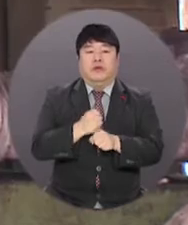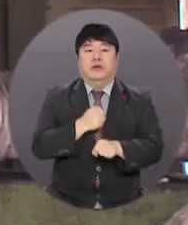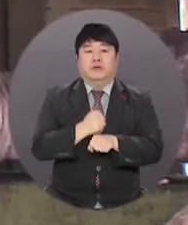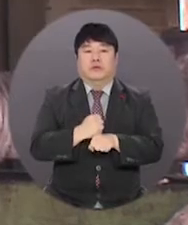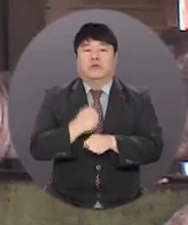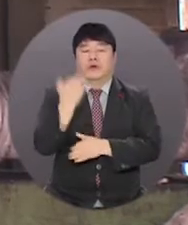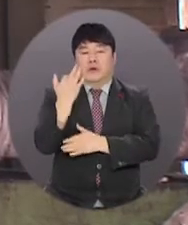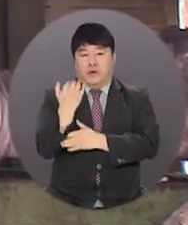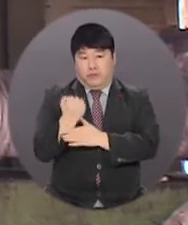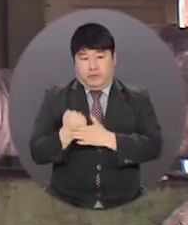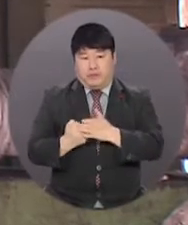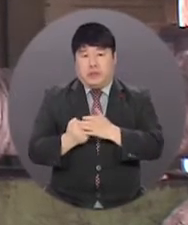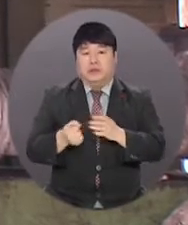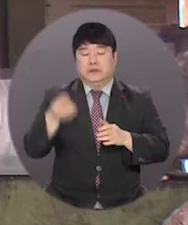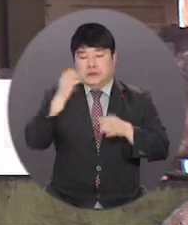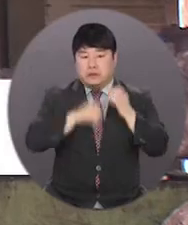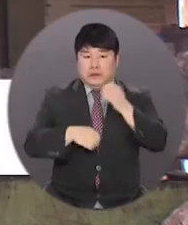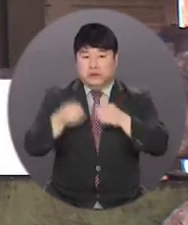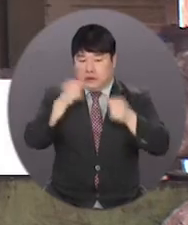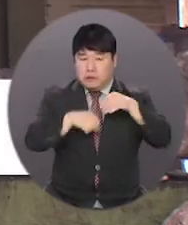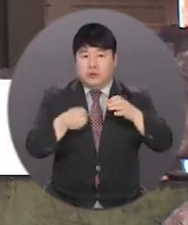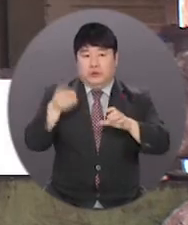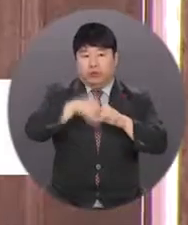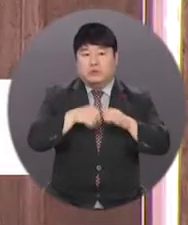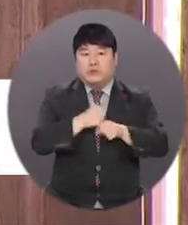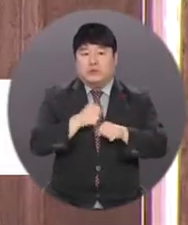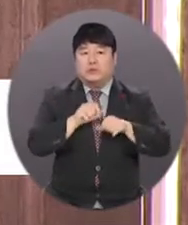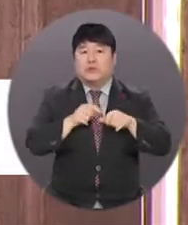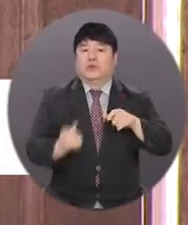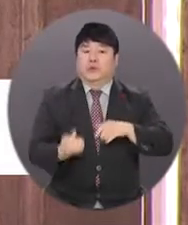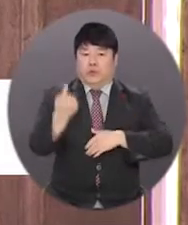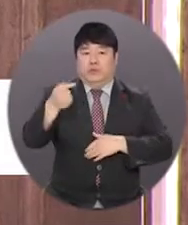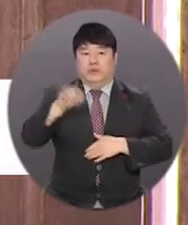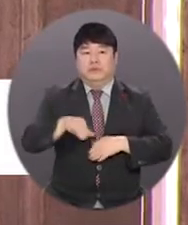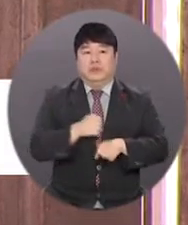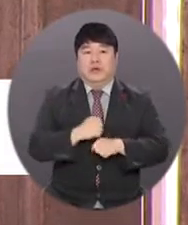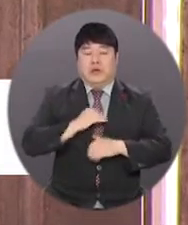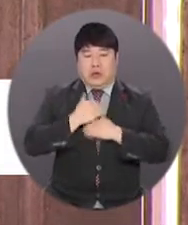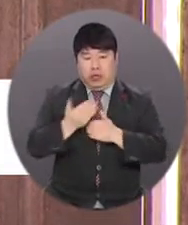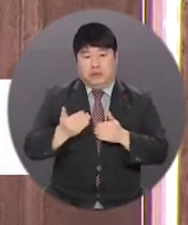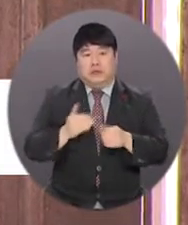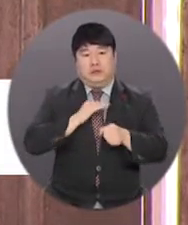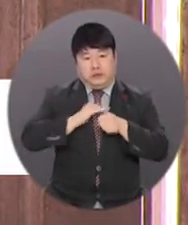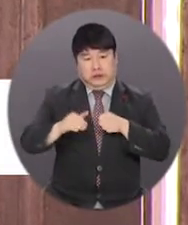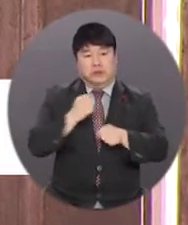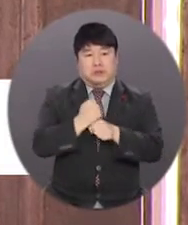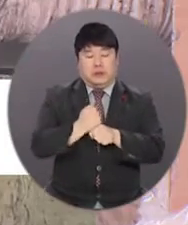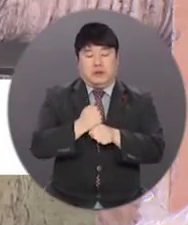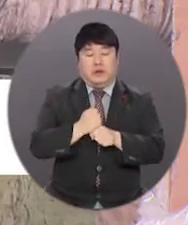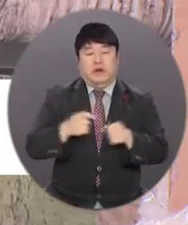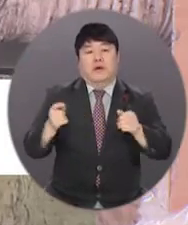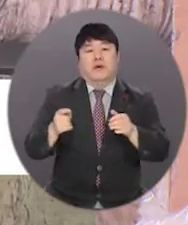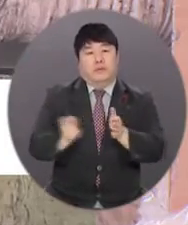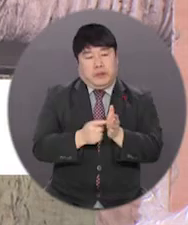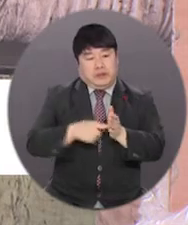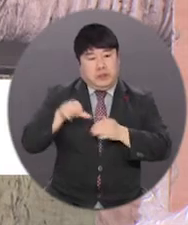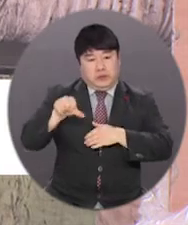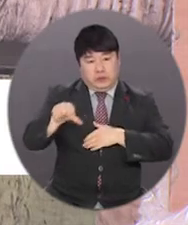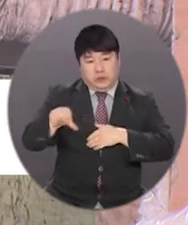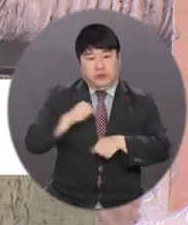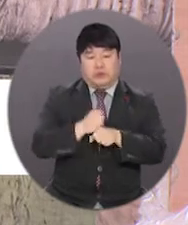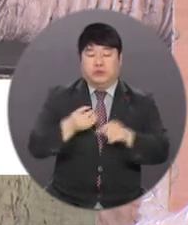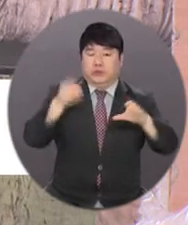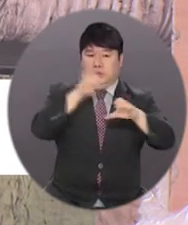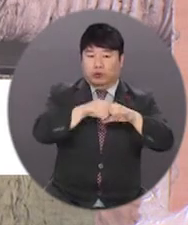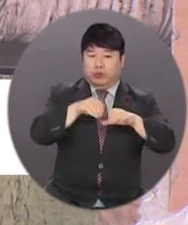폐플라스틱 투입구도 높였습니다. 안 될 것들은 조치를 했어요. 비상 스위치라든지 그 투입구가